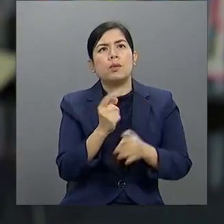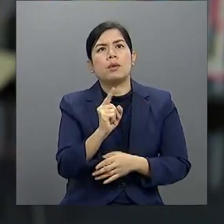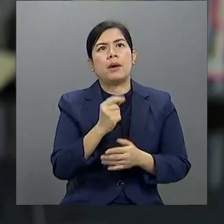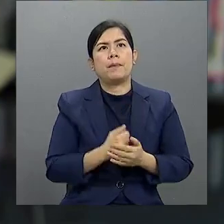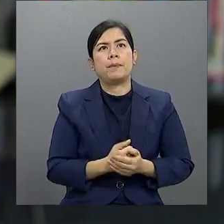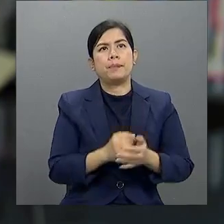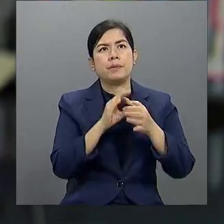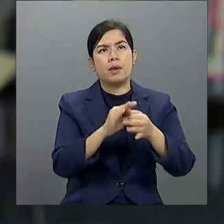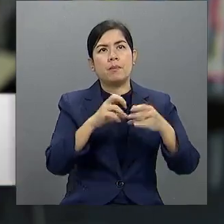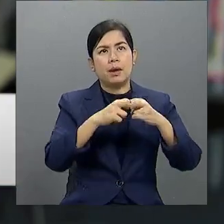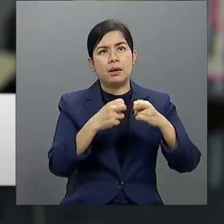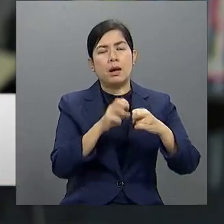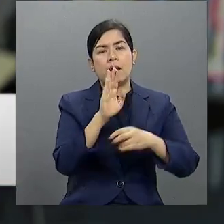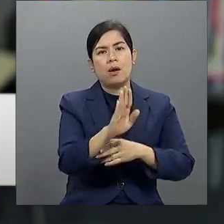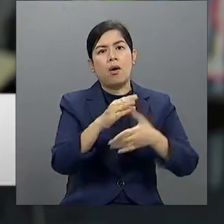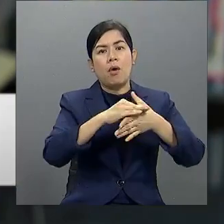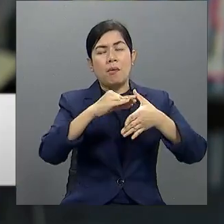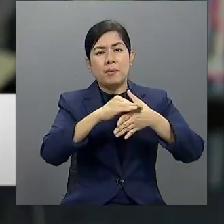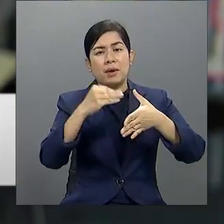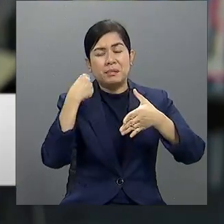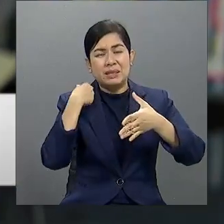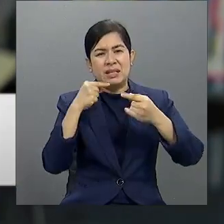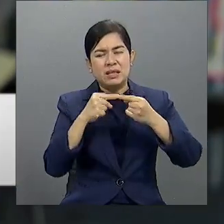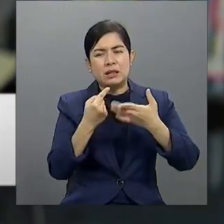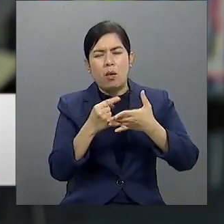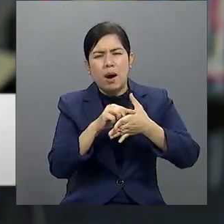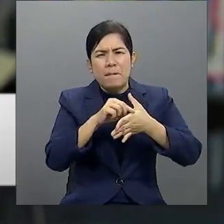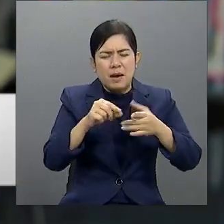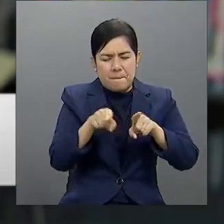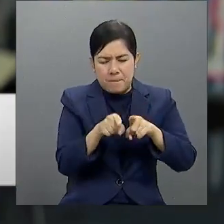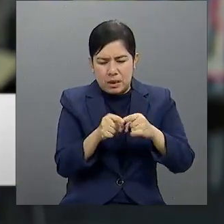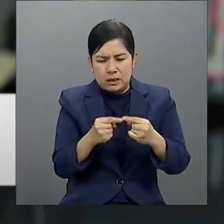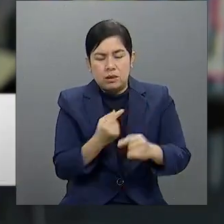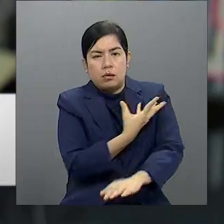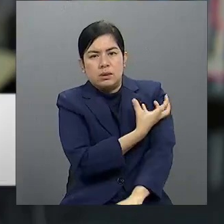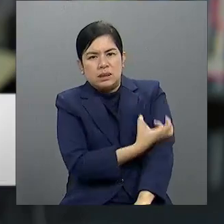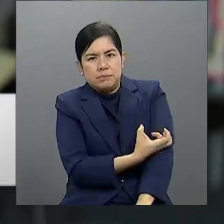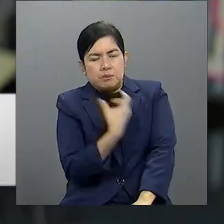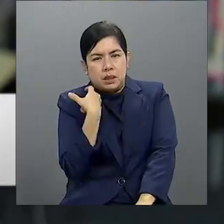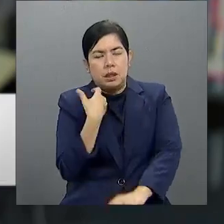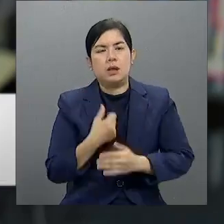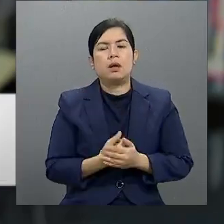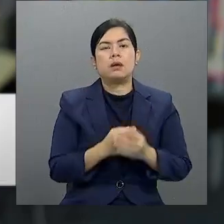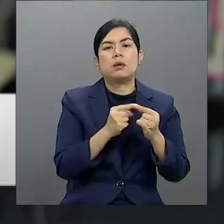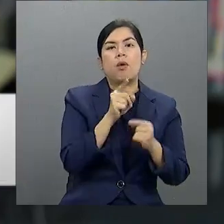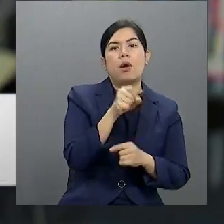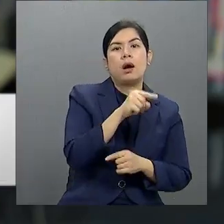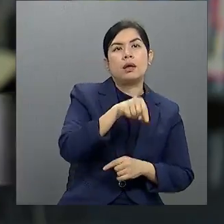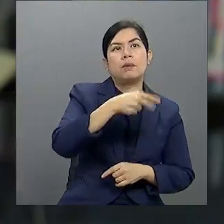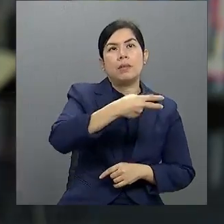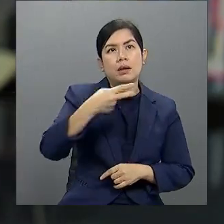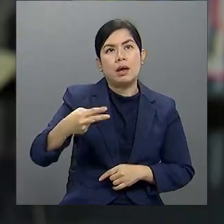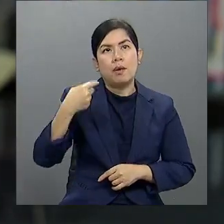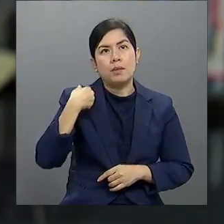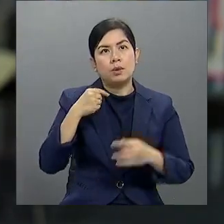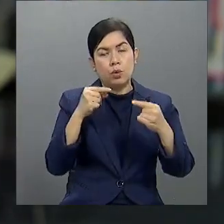อังกฤษเรียกว่า myofascial pain syndrome นะคะหรือว่าภาวะปวดพังผืดกล้ามเนื้อมันคือภาวะที่มีจุดปวดหรือว่าเรียกว่า trigger point นะคะที่กล้ามเนื้อลายหรือว่ากล้